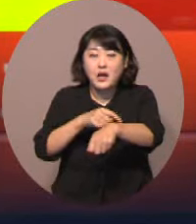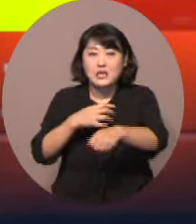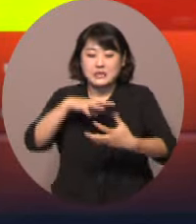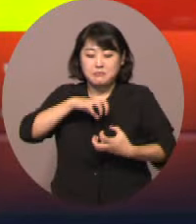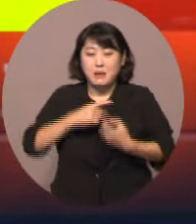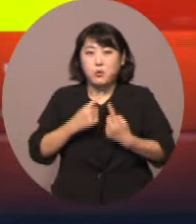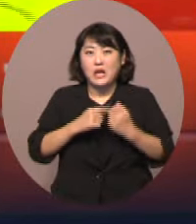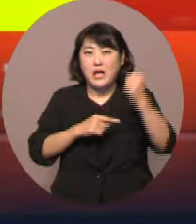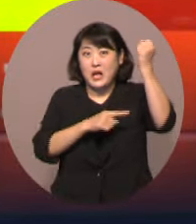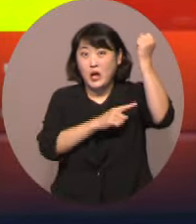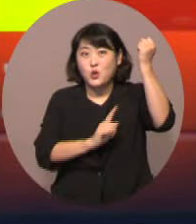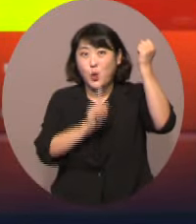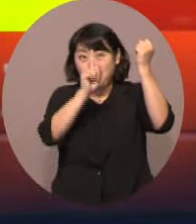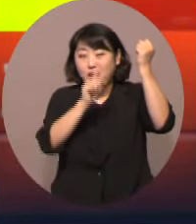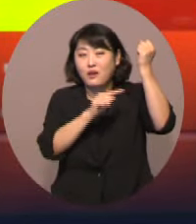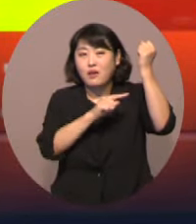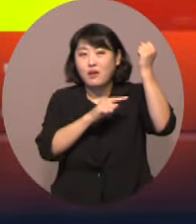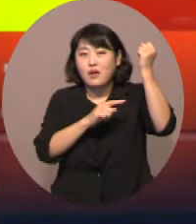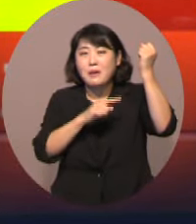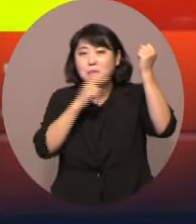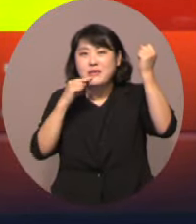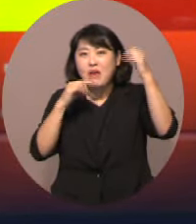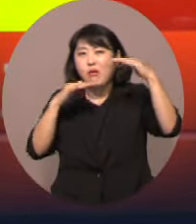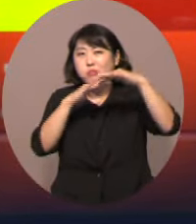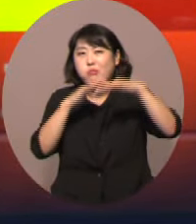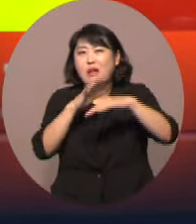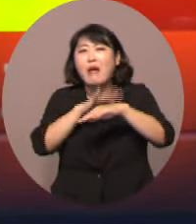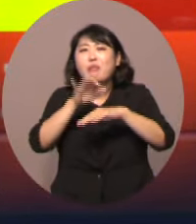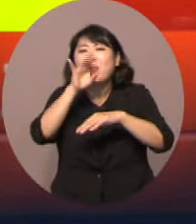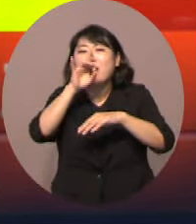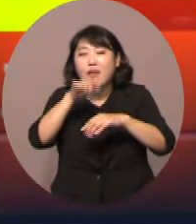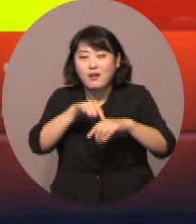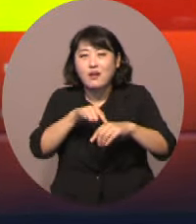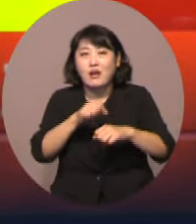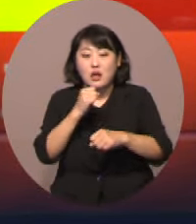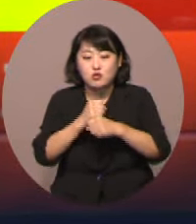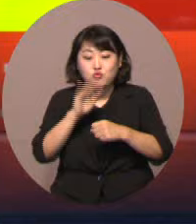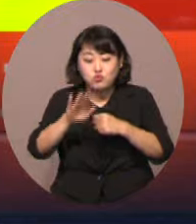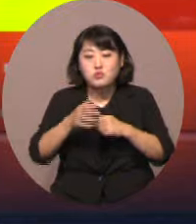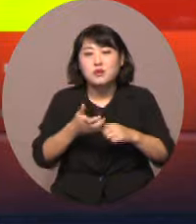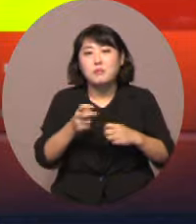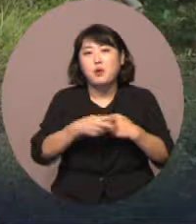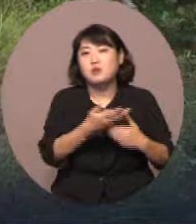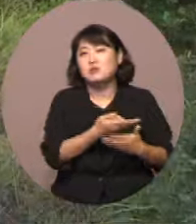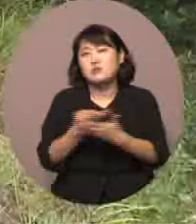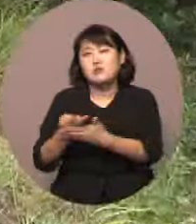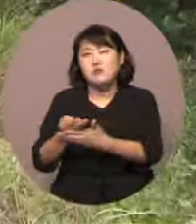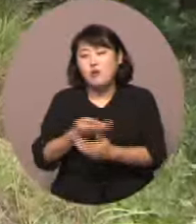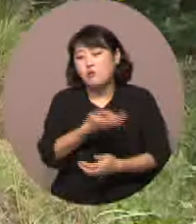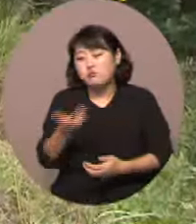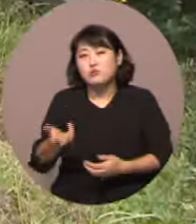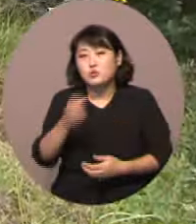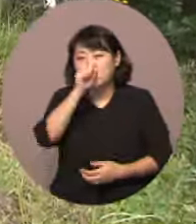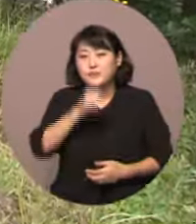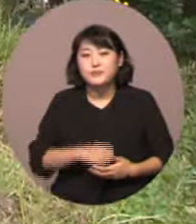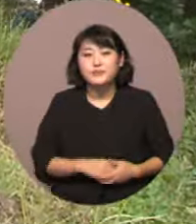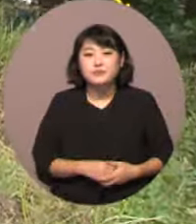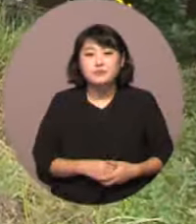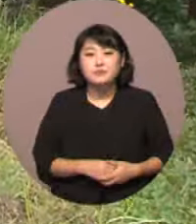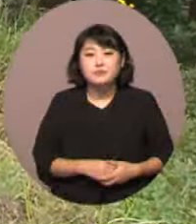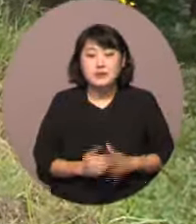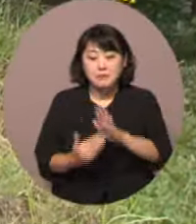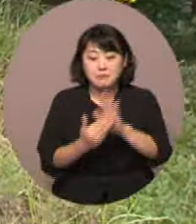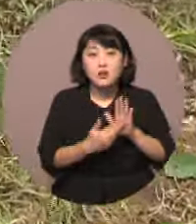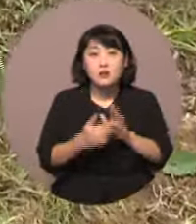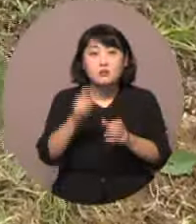높게 높게 해서 혈액 순환이 잘되지 않게 하신 상태로 병원으로 이동하시면 좋겠습니다 벌 소임 사고를 예방하기